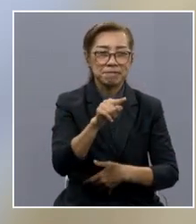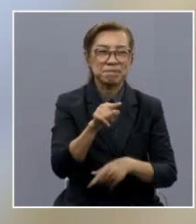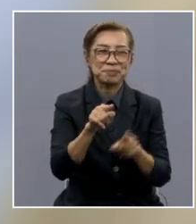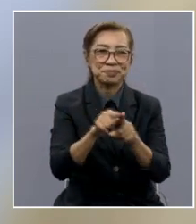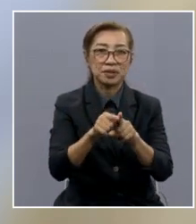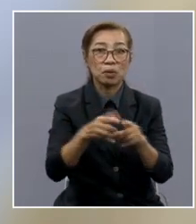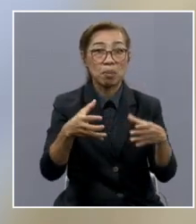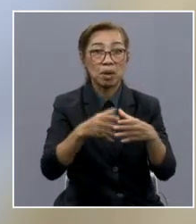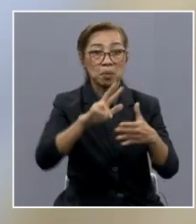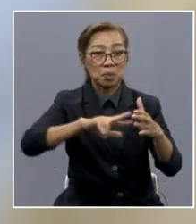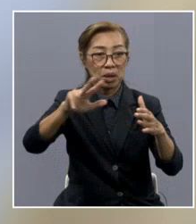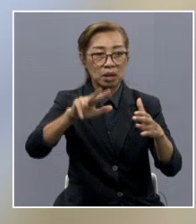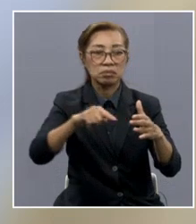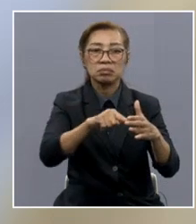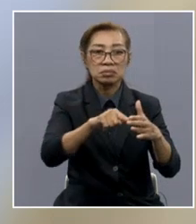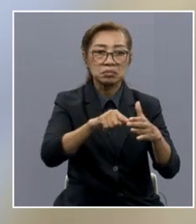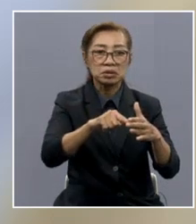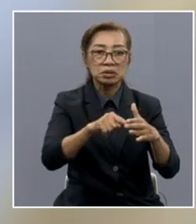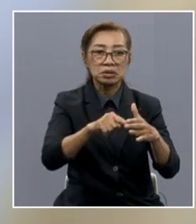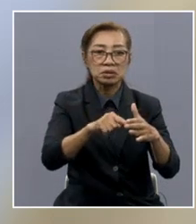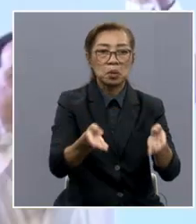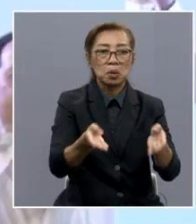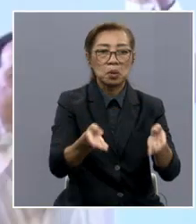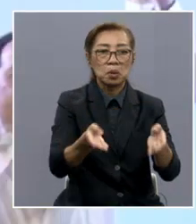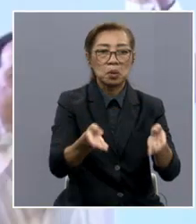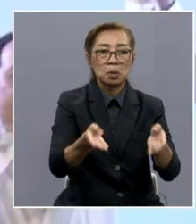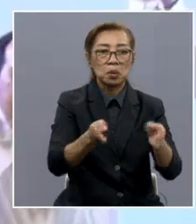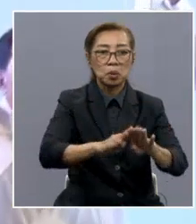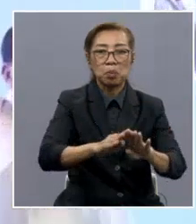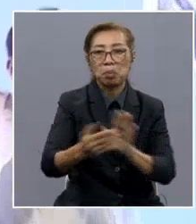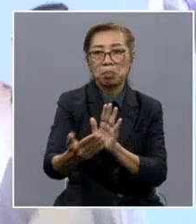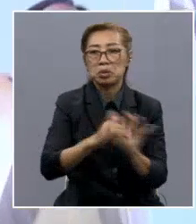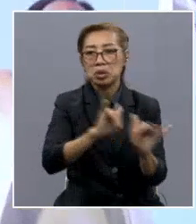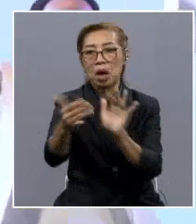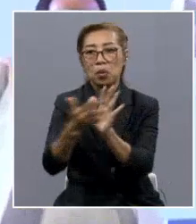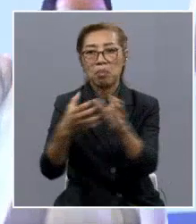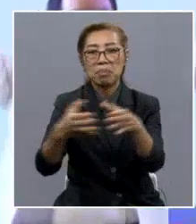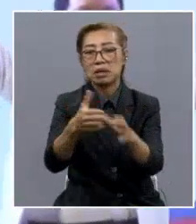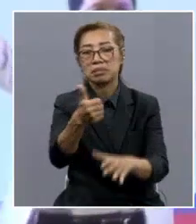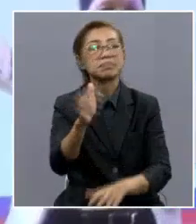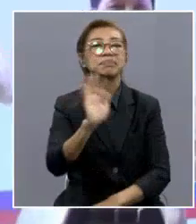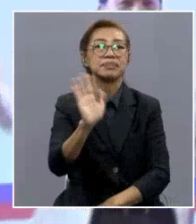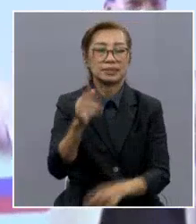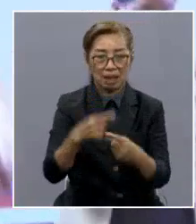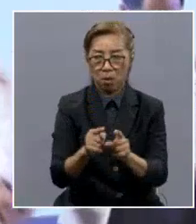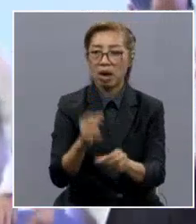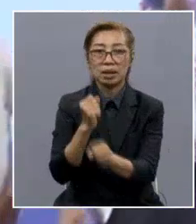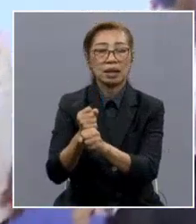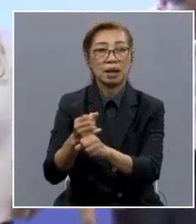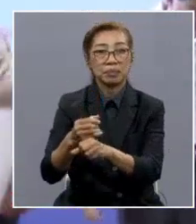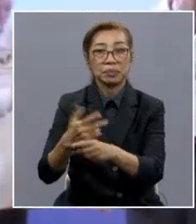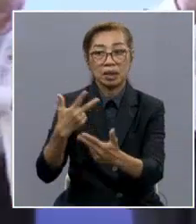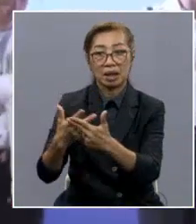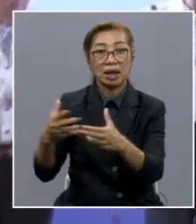การยุบรวมพรรครวมแผ่นดินกับพรรคไหนแน่นอนแต่จะมีการช่วยงานอน้อยกับลุงป้อมในลักษณะแยกกันเดินแต่เป็นแขนงของค